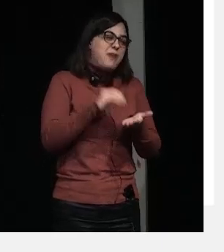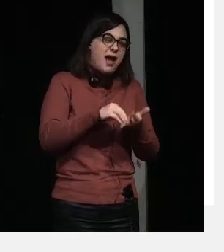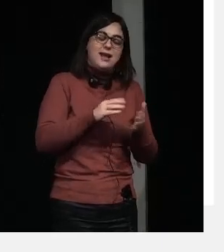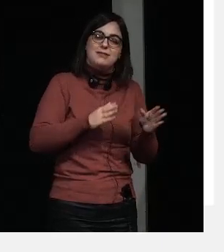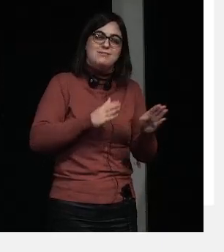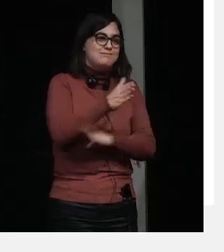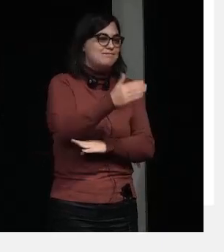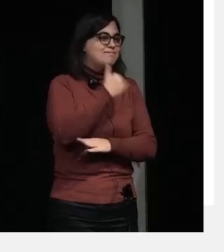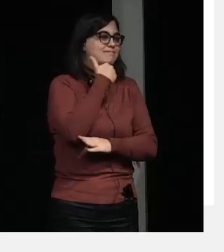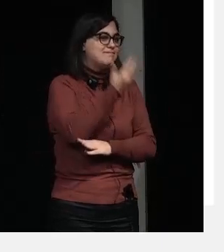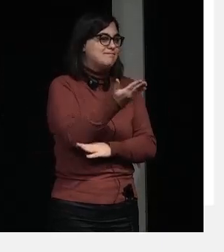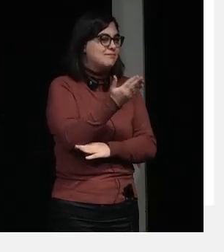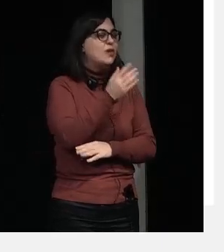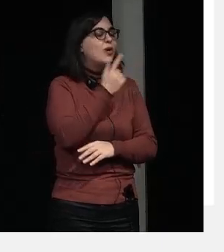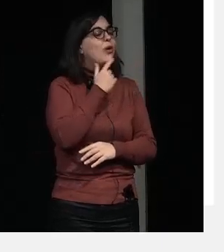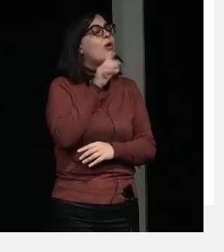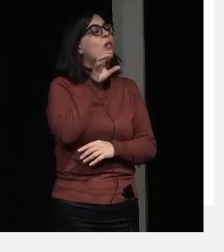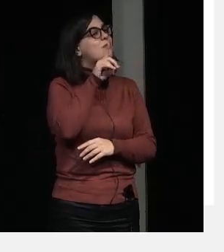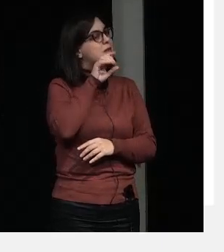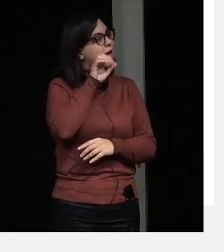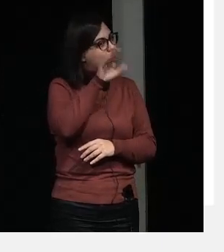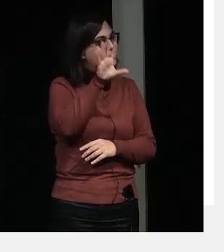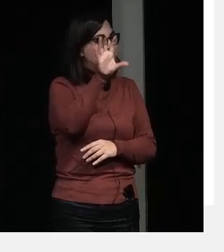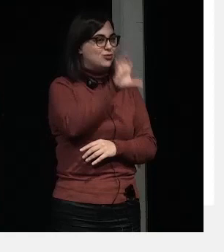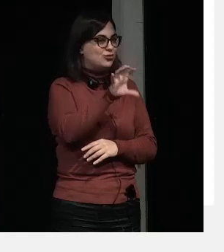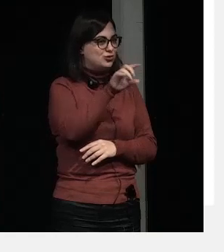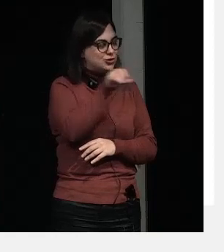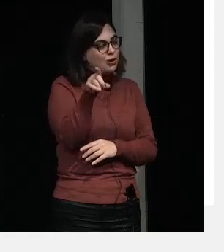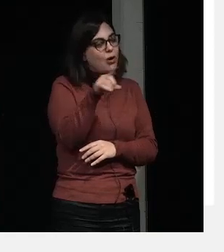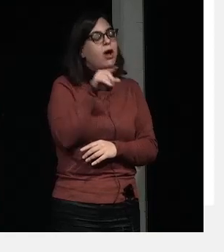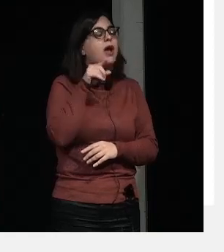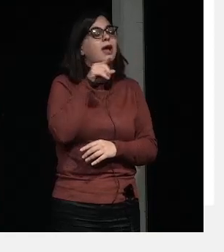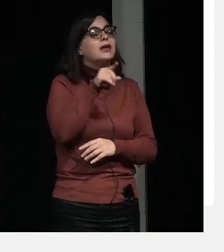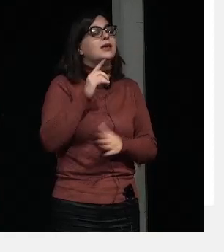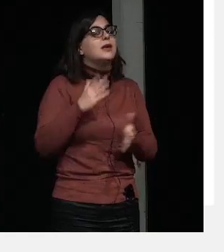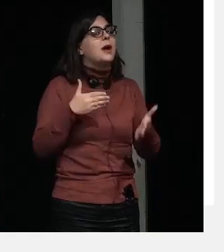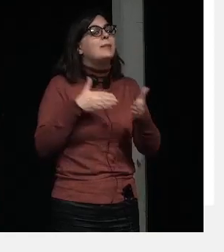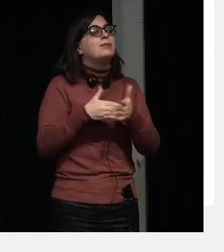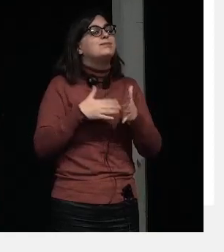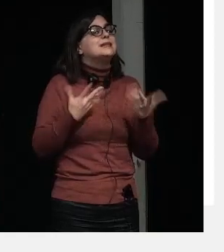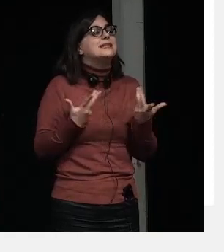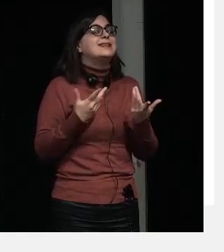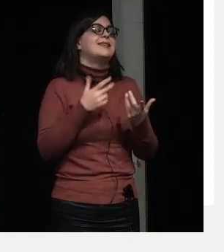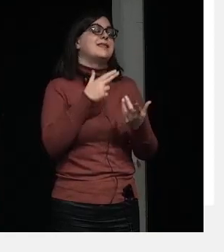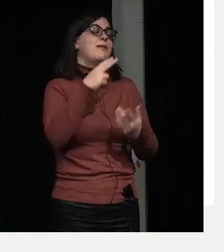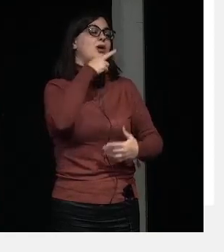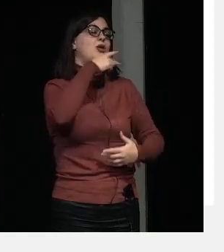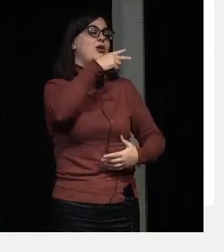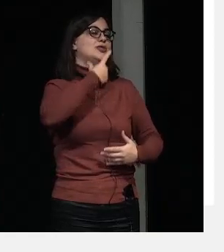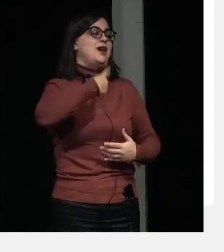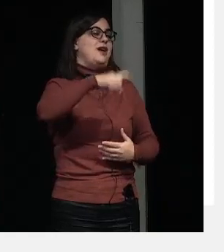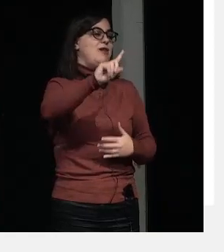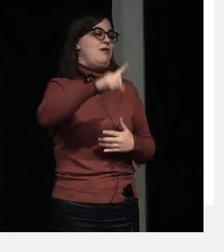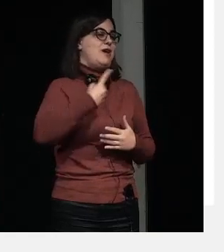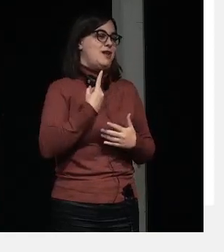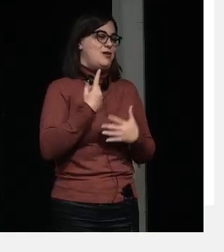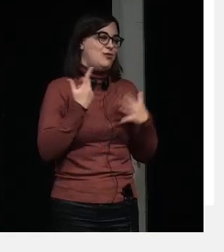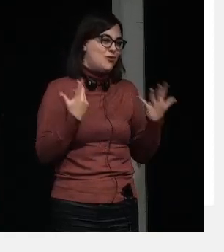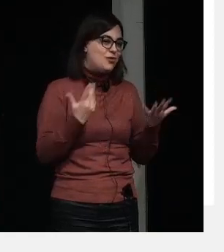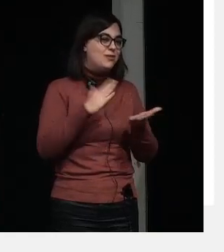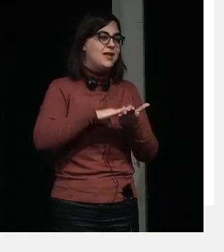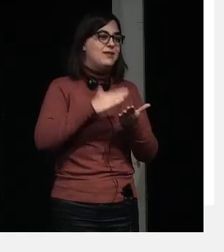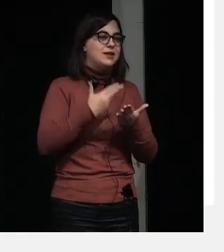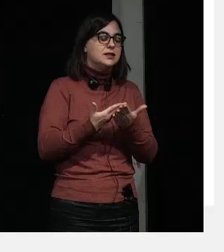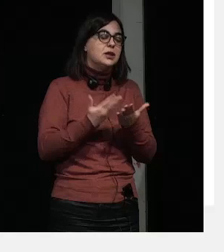επισκεφτώ, γιατί και εκεί πέρα με εμποδίζει το θέμα της μετάφρασης. Ναι, το αντιλαμβάνομαι ότι τα